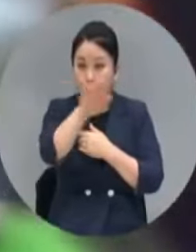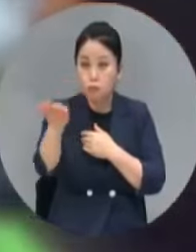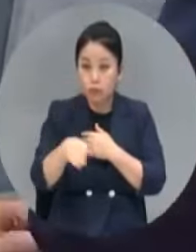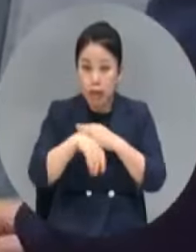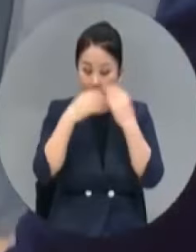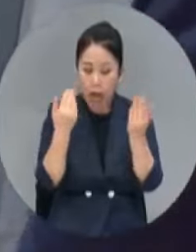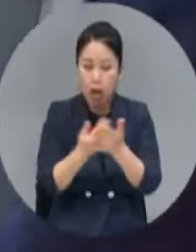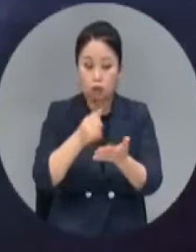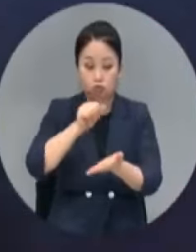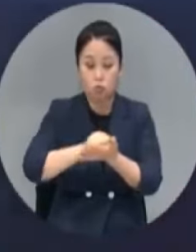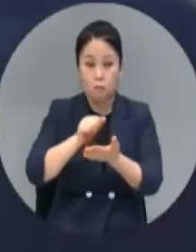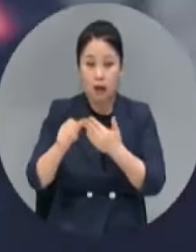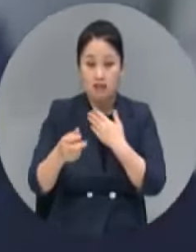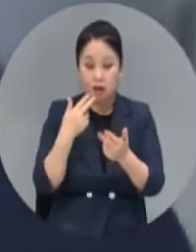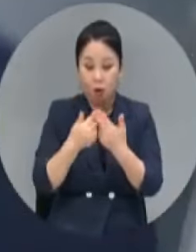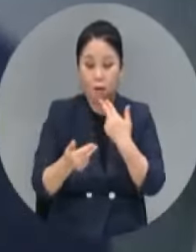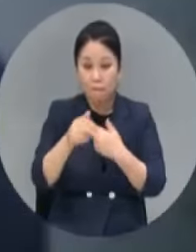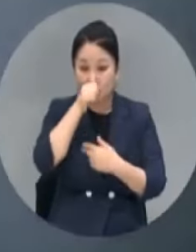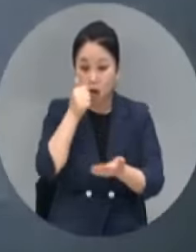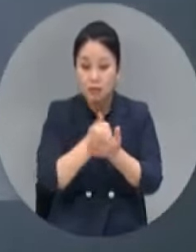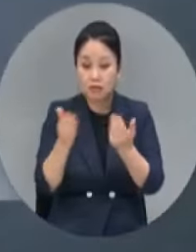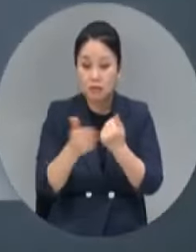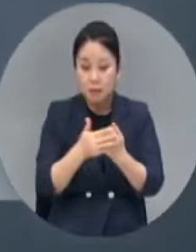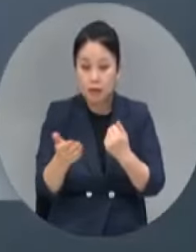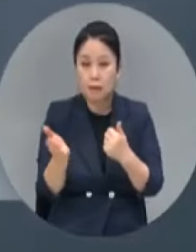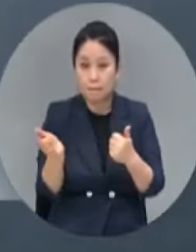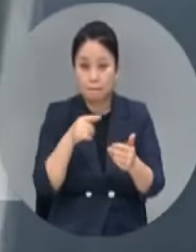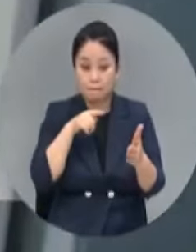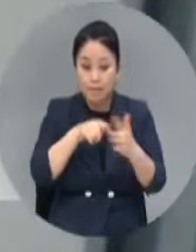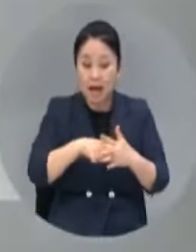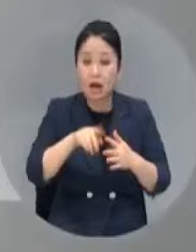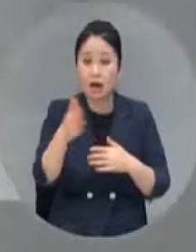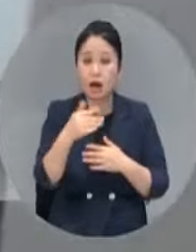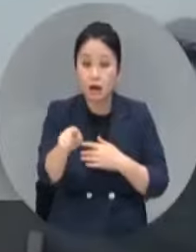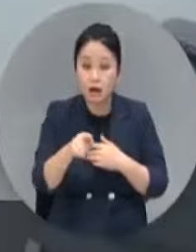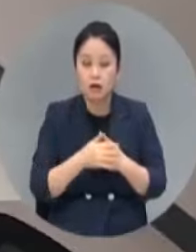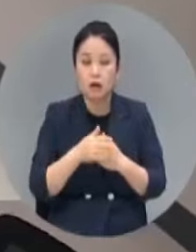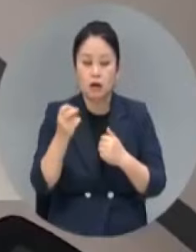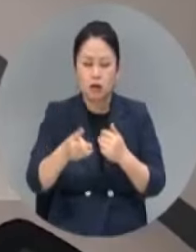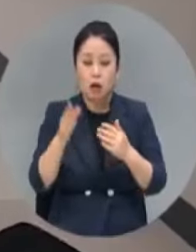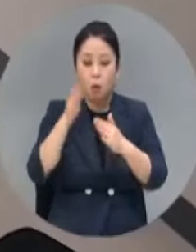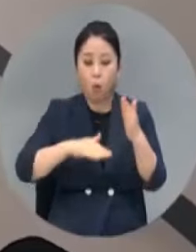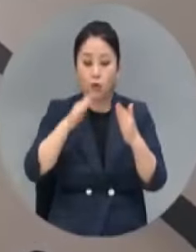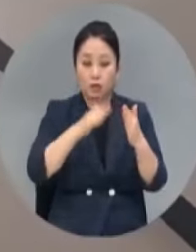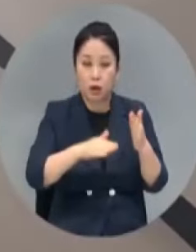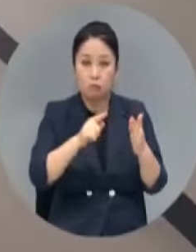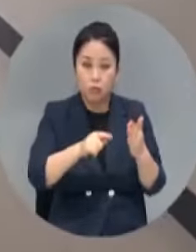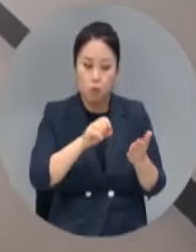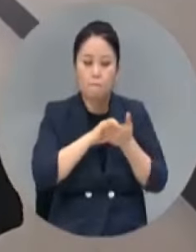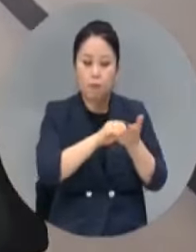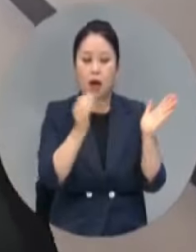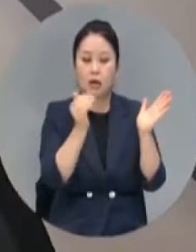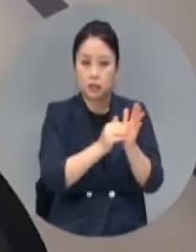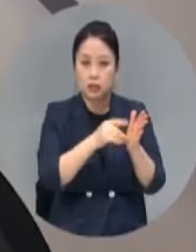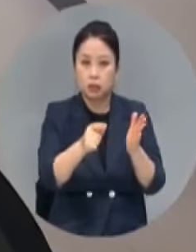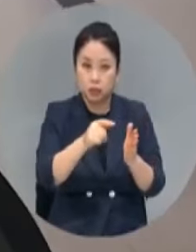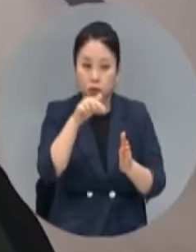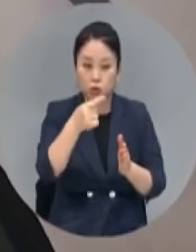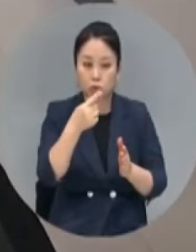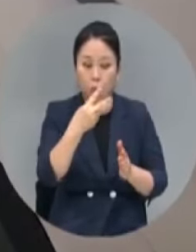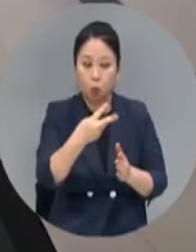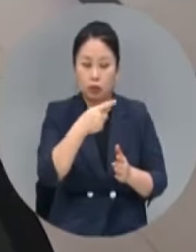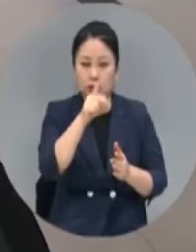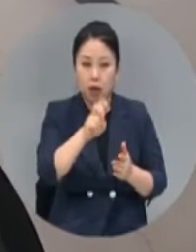겁니다. 불법 도박 주도 혐의를 받는 단체는 서울시에 정식으로 등록된 홀덤협회. 150개가